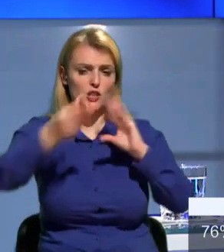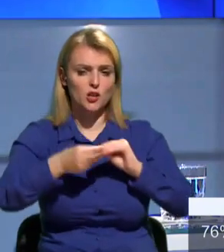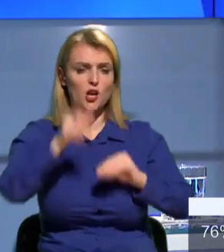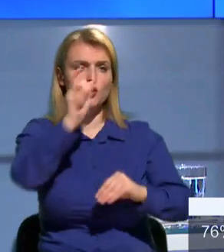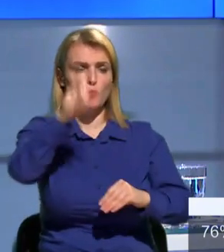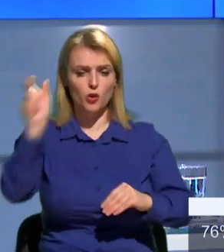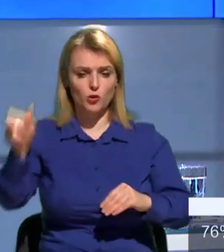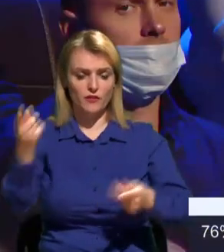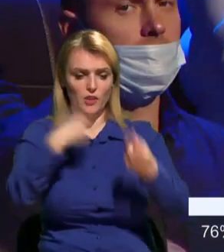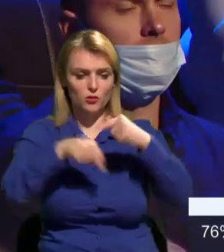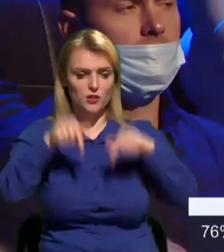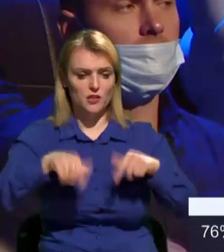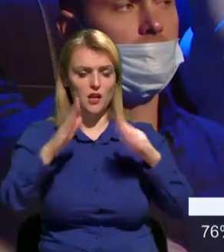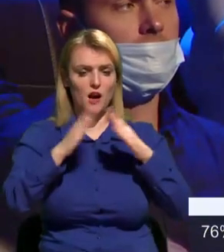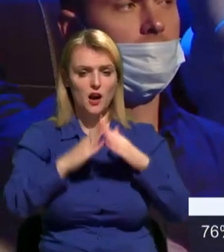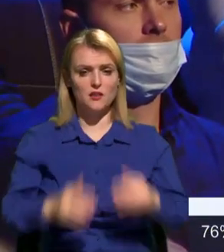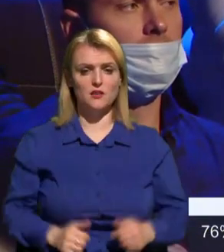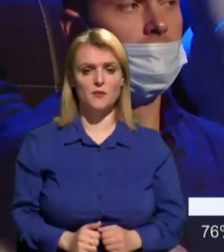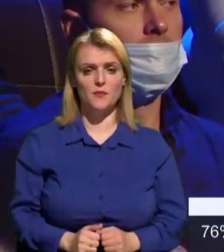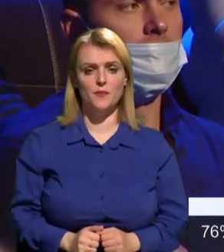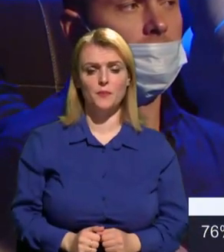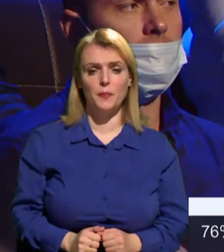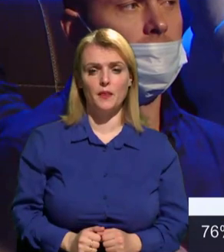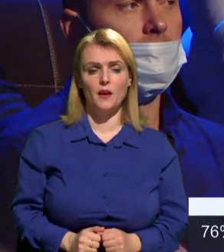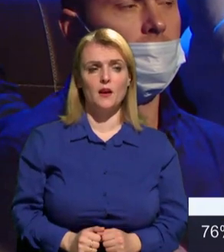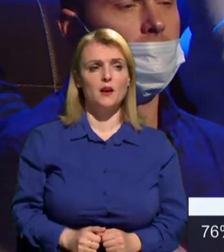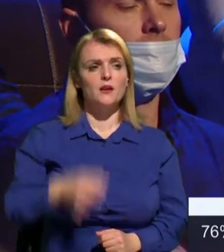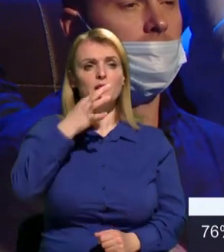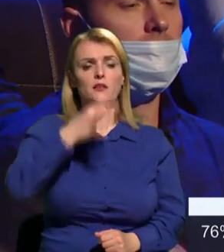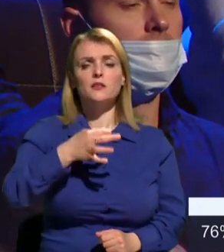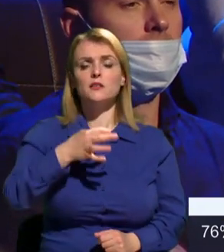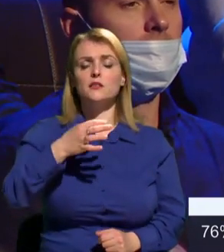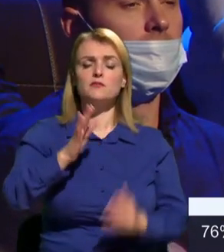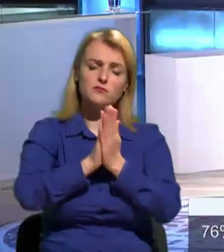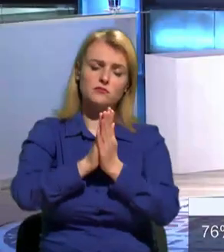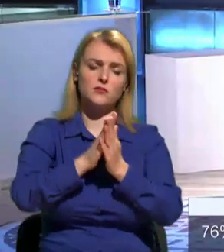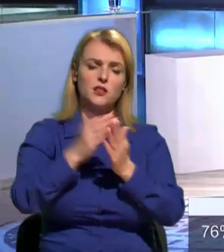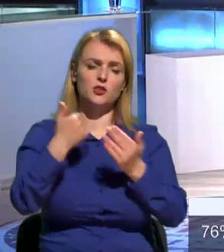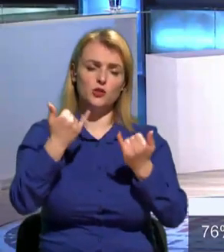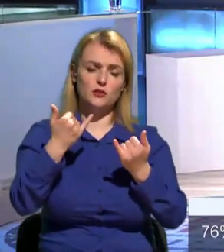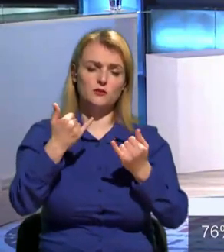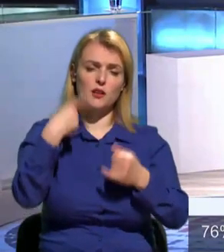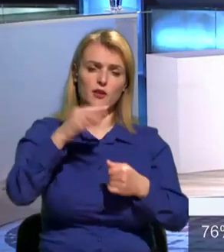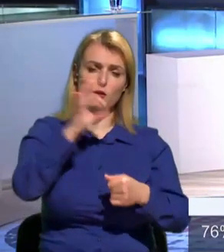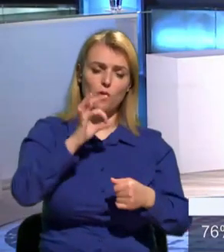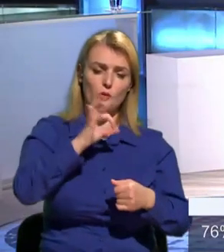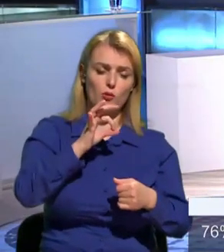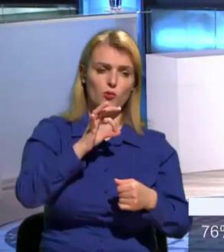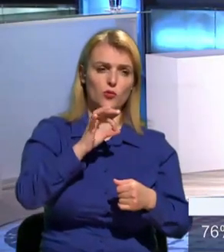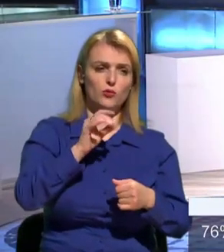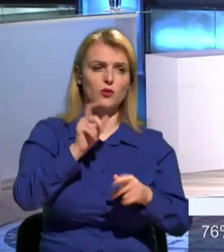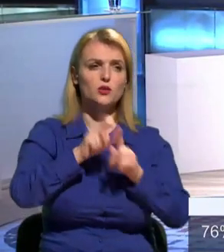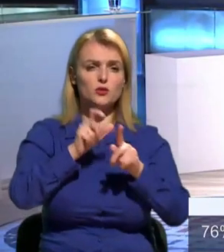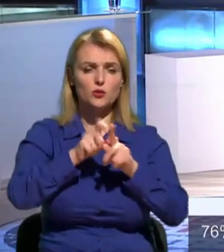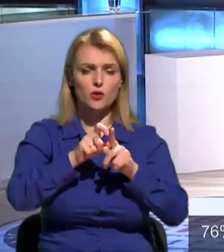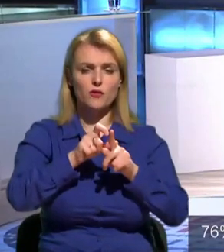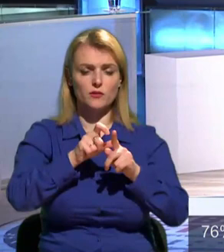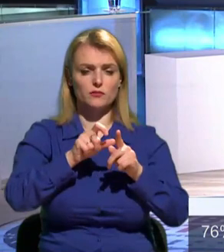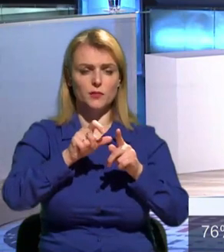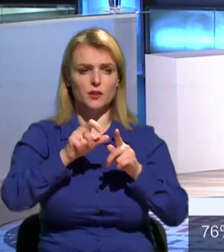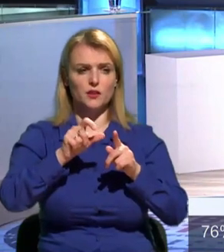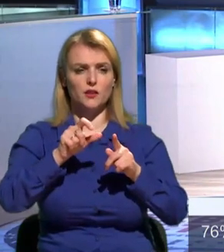vină aici, la baștina lor. Domnule Dodon, vreau să vorbim pentru că un mesaj care a fost transmis înainte, de